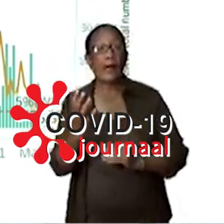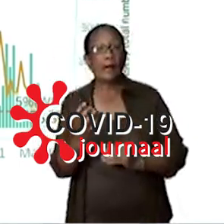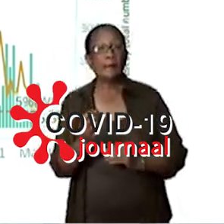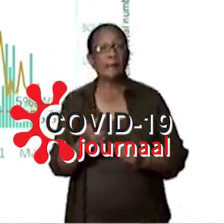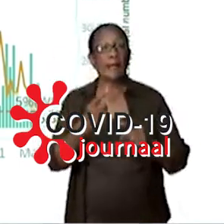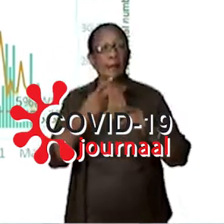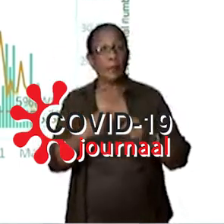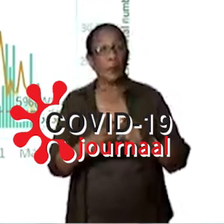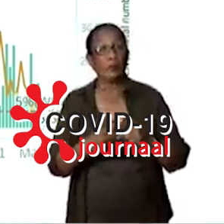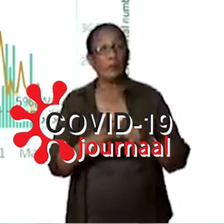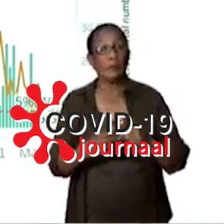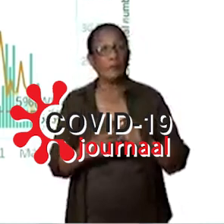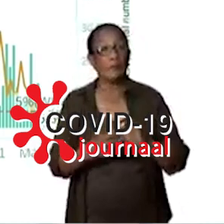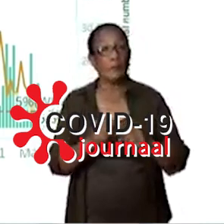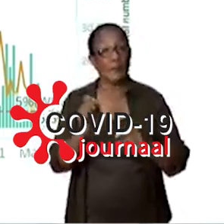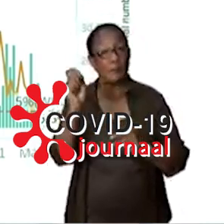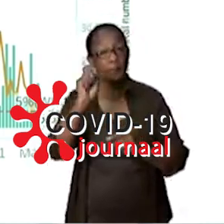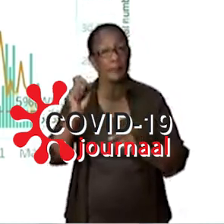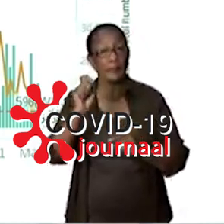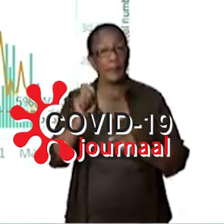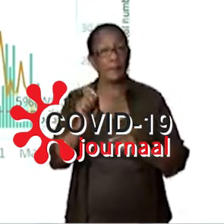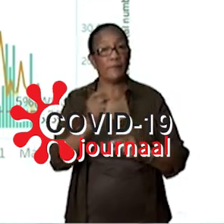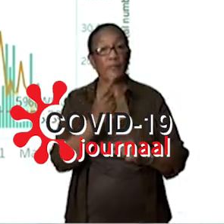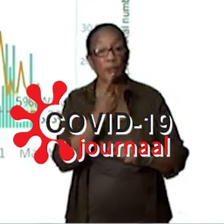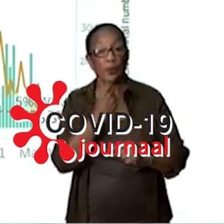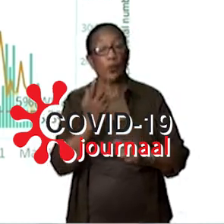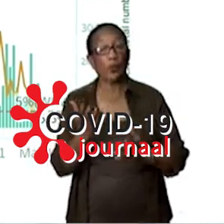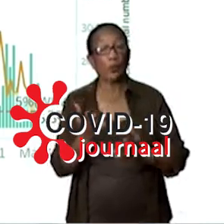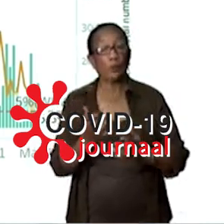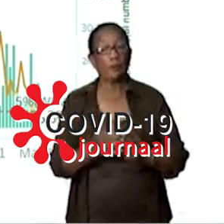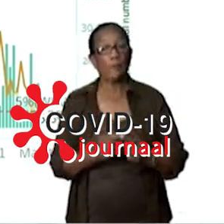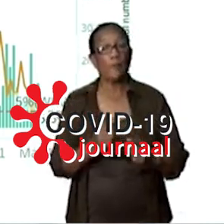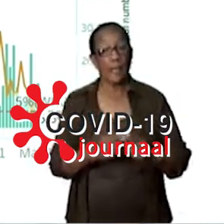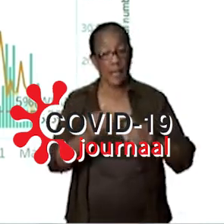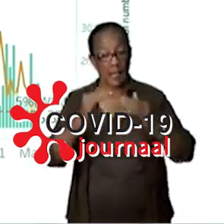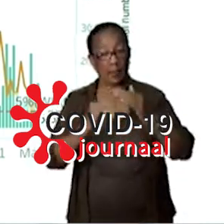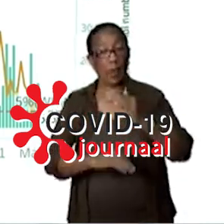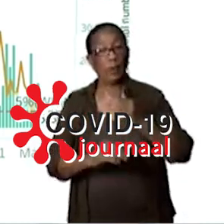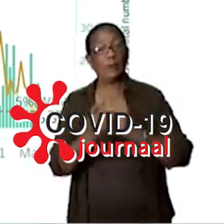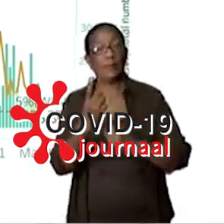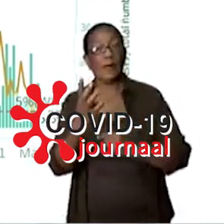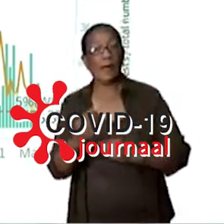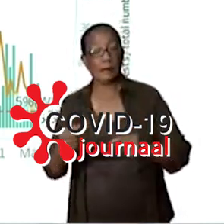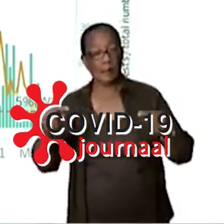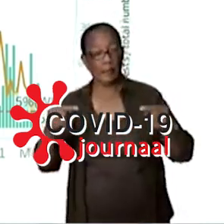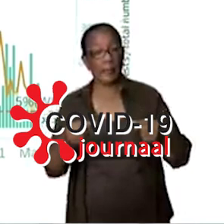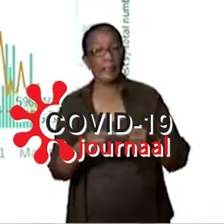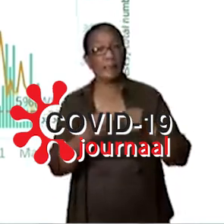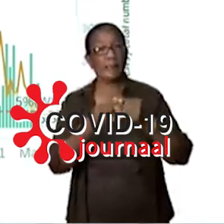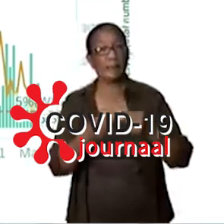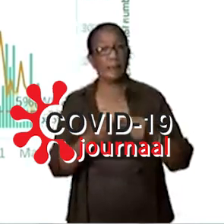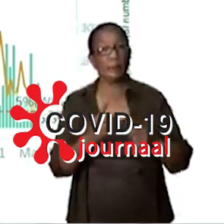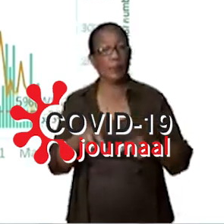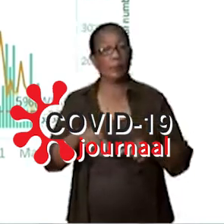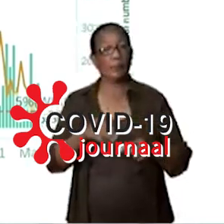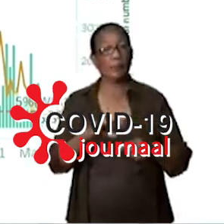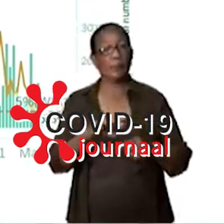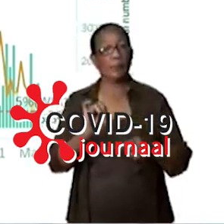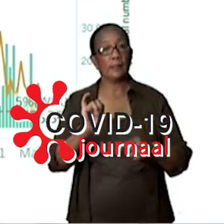met reproductiecijfer in het rood. En onder aantal testen met positivity rate.